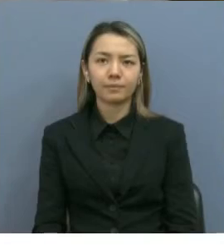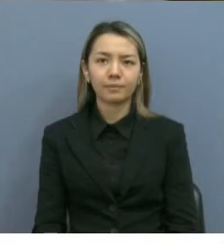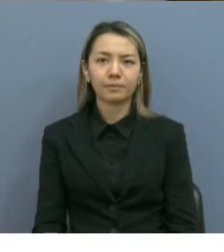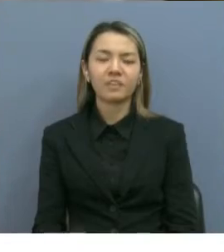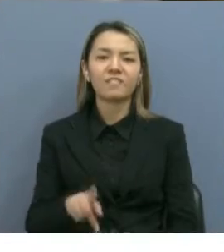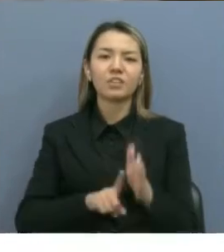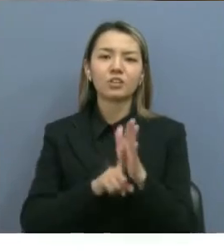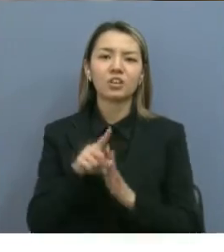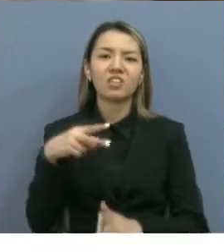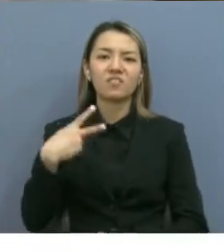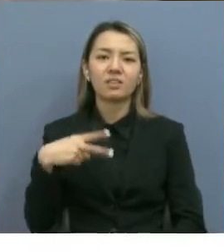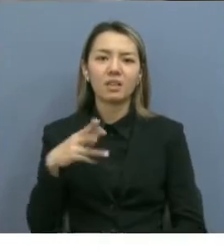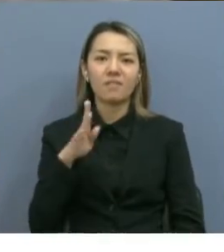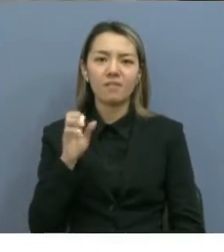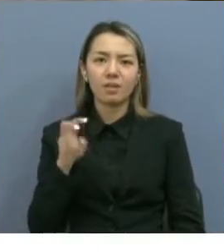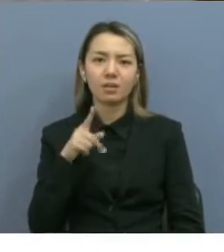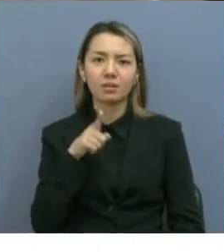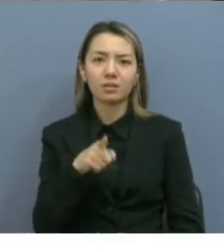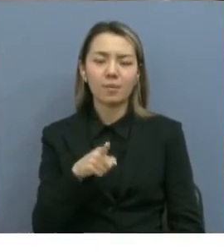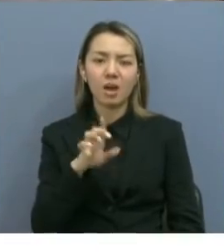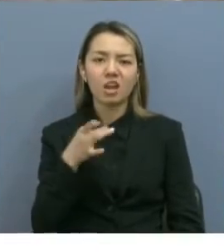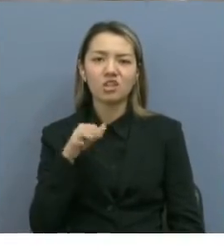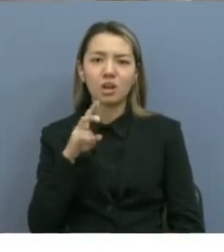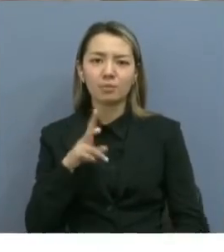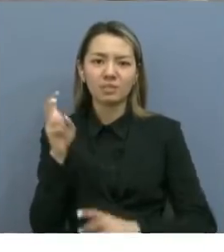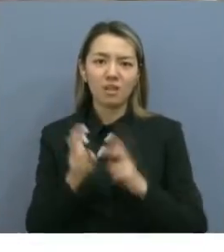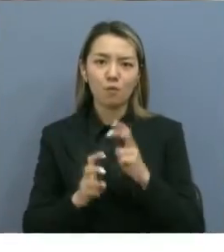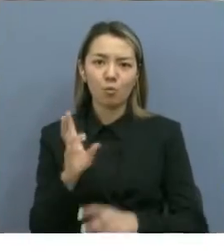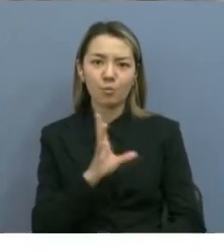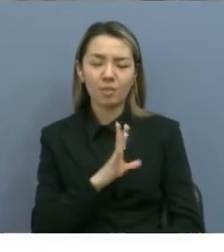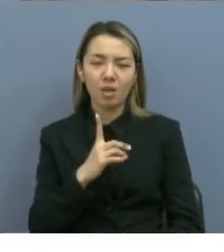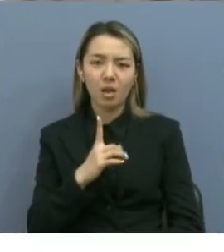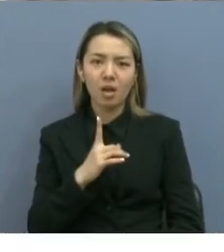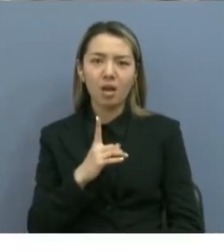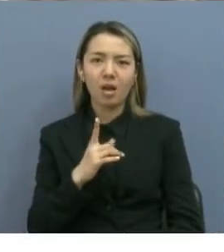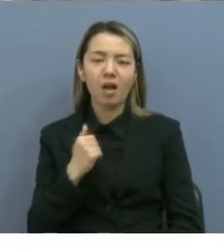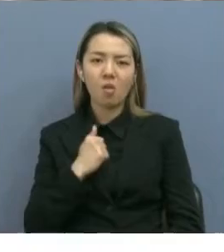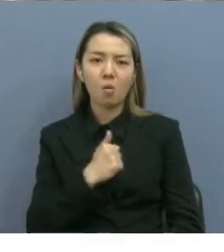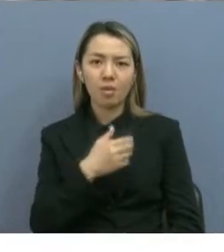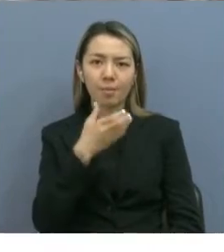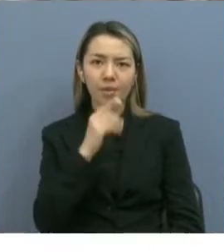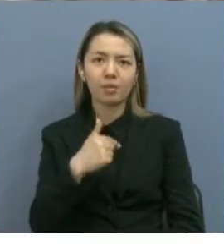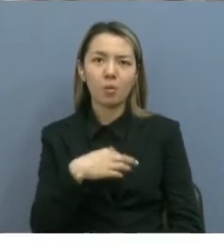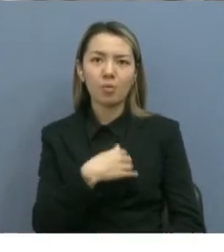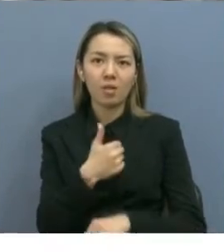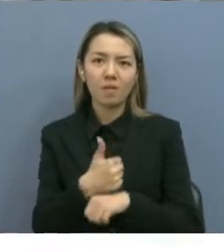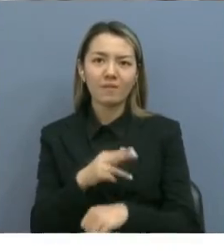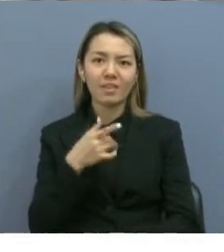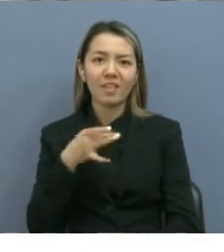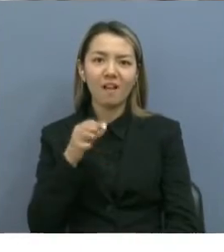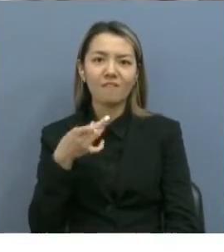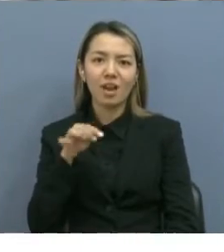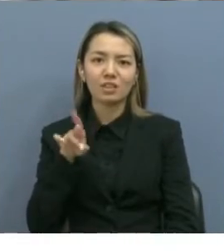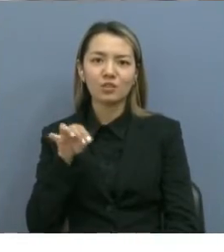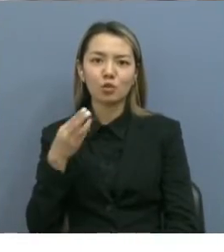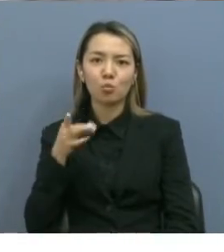Века. 20-шы ғасырдың басында мұнда арақ шарап зауыты орналасқан. Оның негізін қалаушы біздің өңір көпестерінің бірі Геннадий